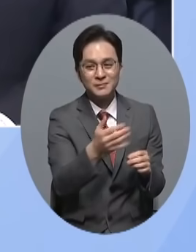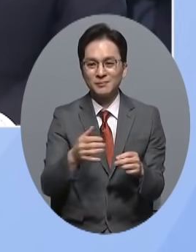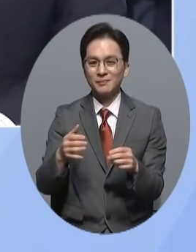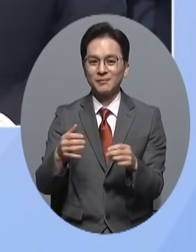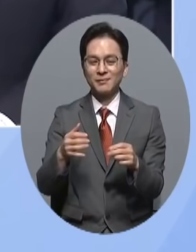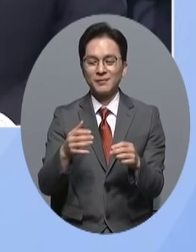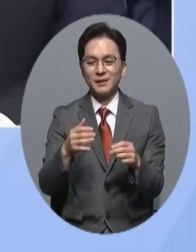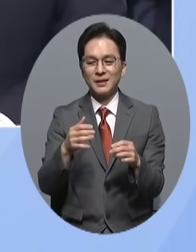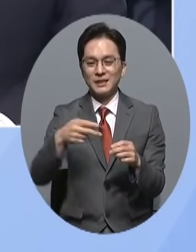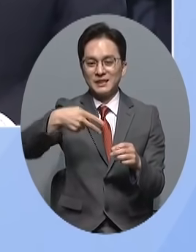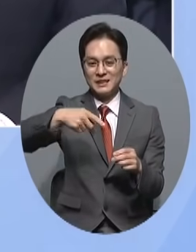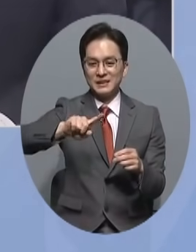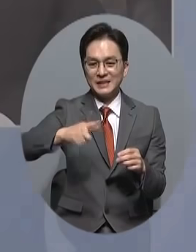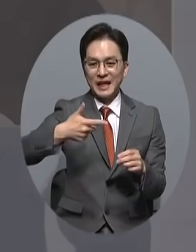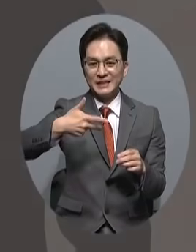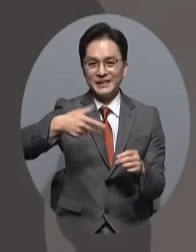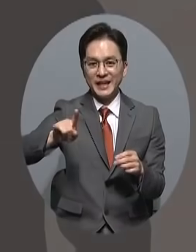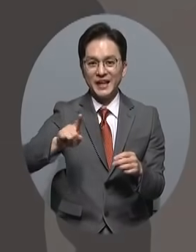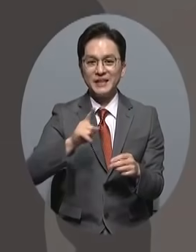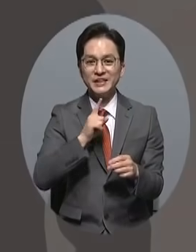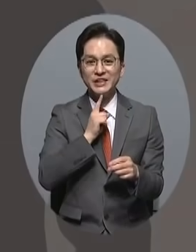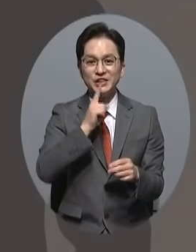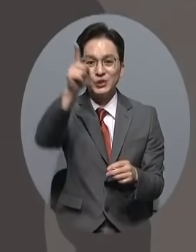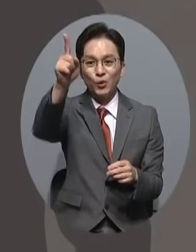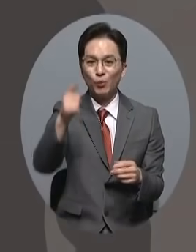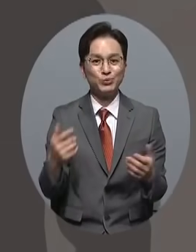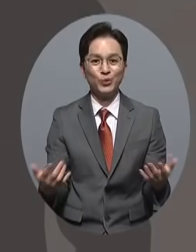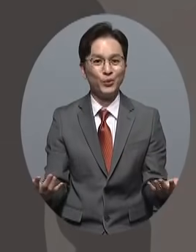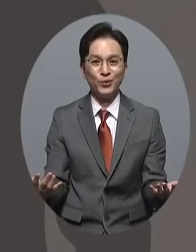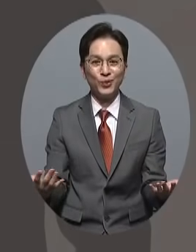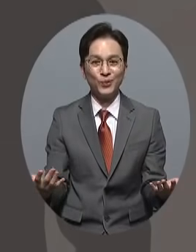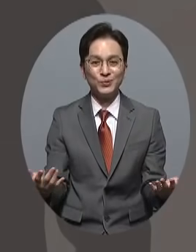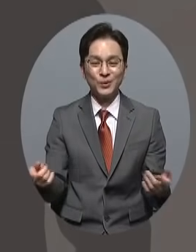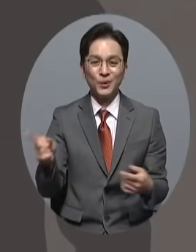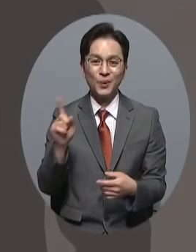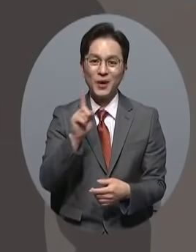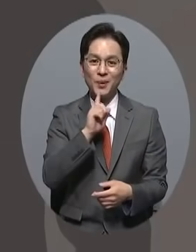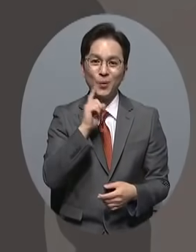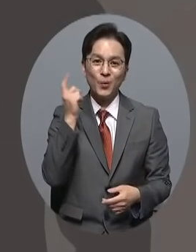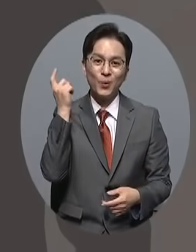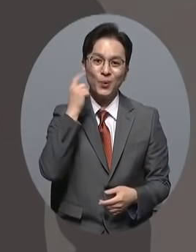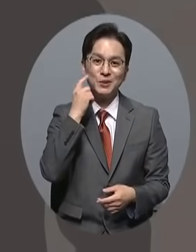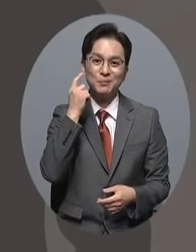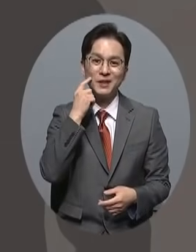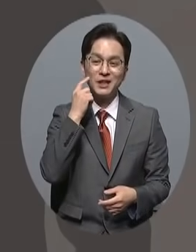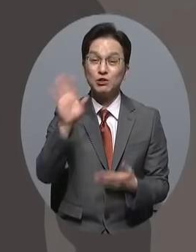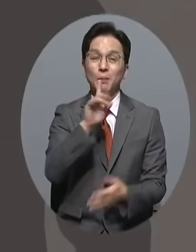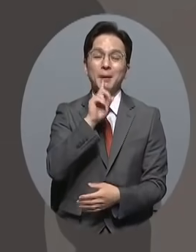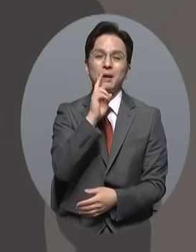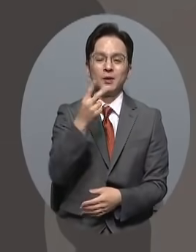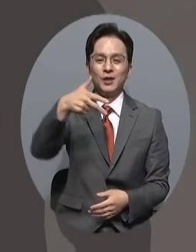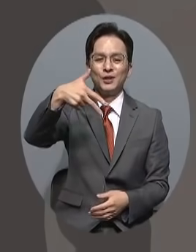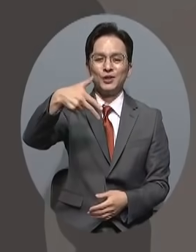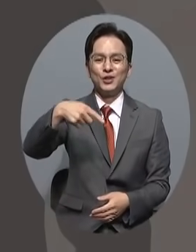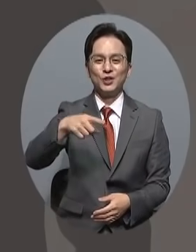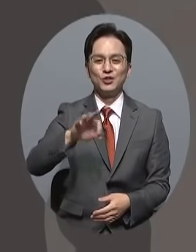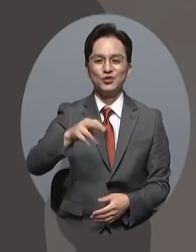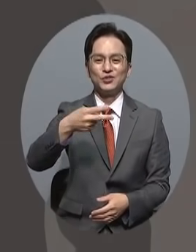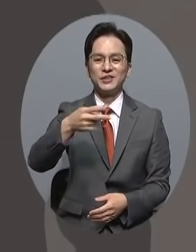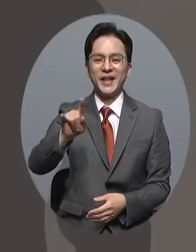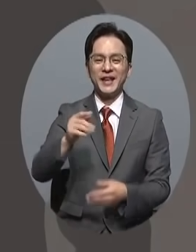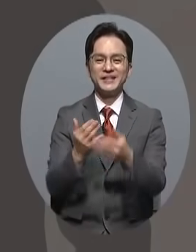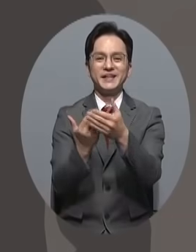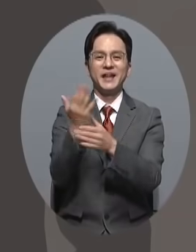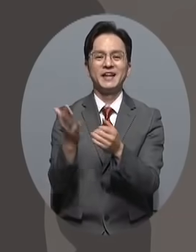대리가 퇴직금으로 50억을 받는다. 이게 전체적으로 설득이 안 되는. 그래서 이 전체의 이익 구조에